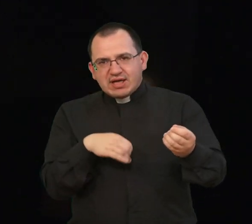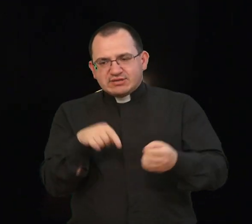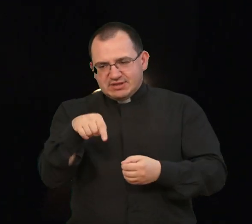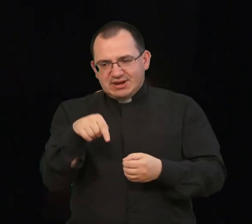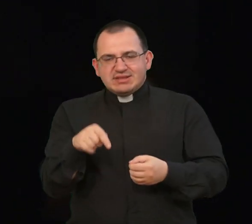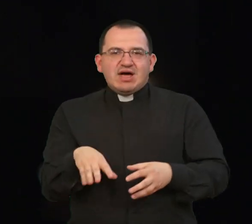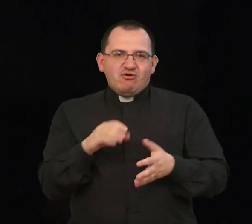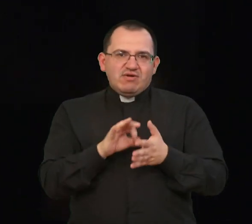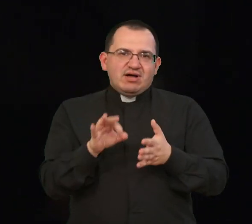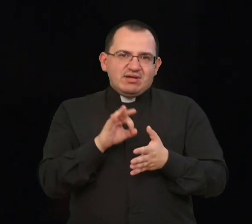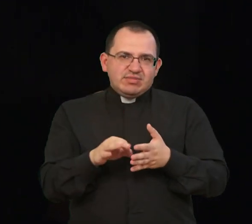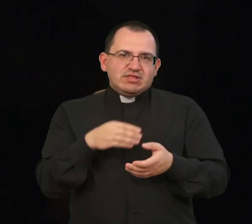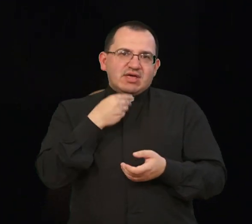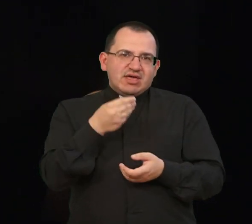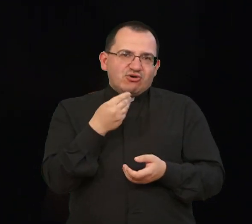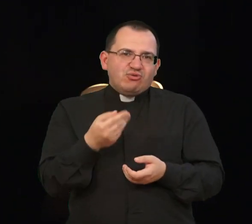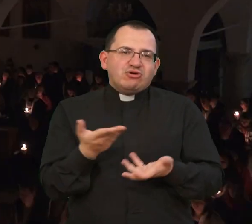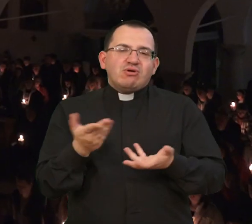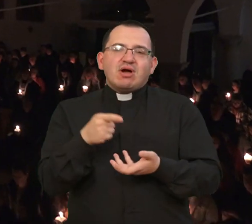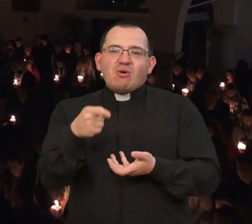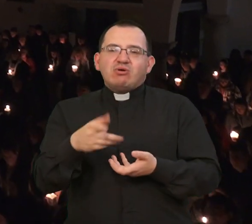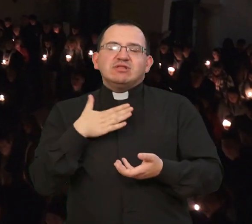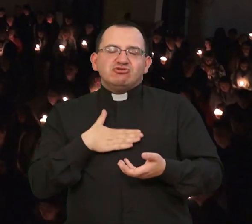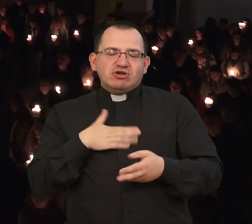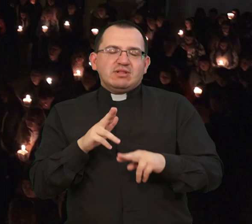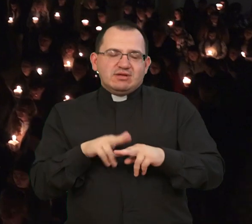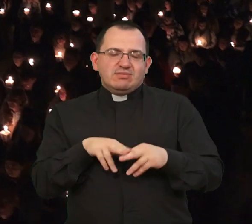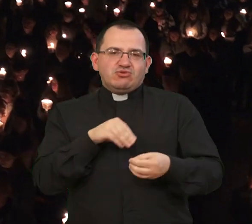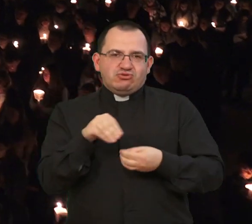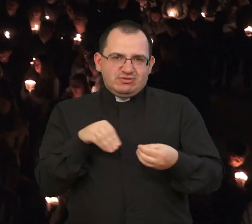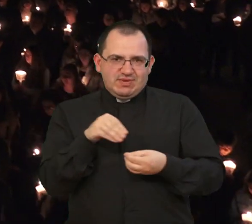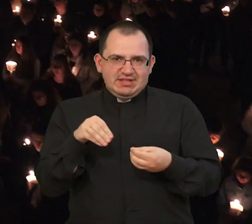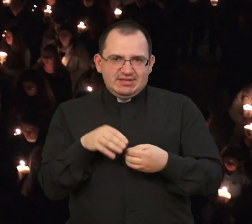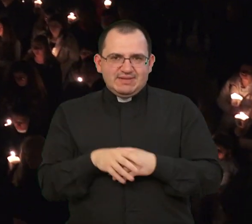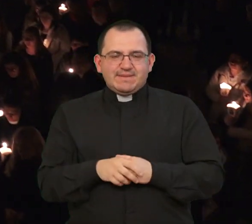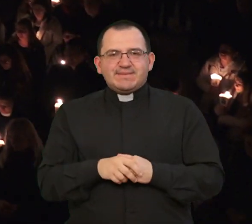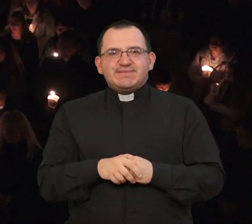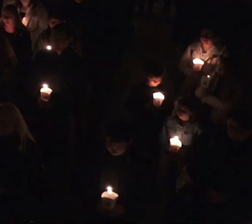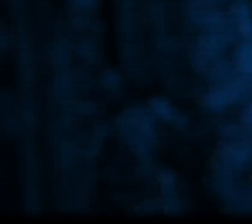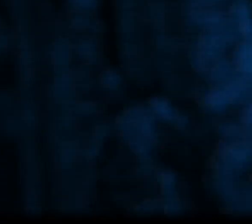bdjenje, svjedočeći odluku svojih članova da nastoje oko svetosti.